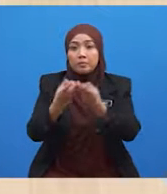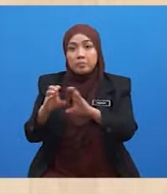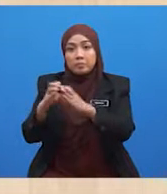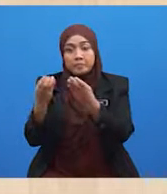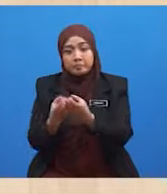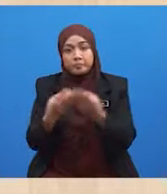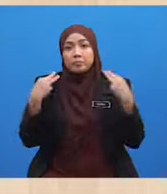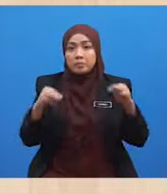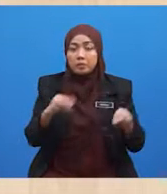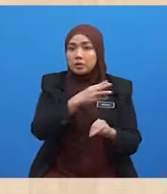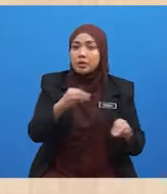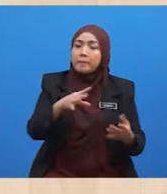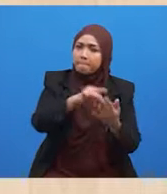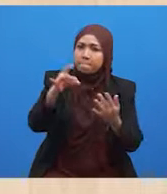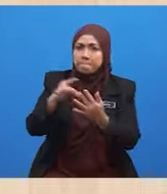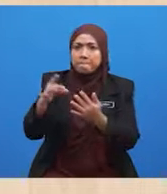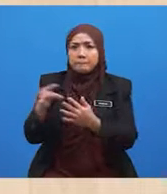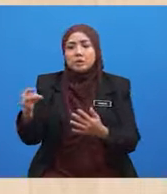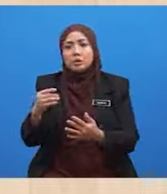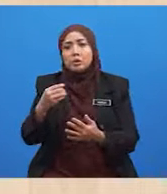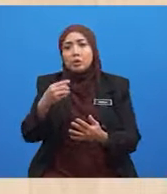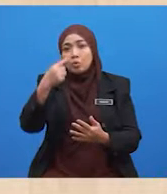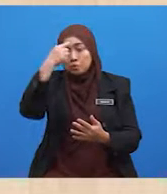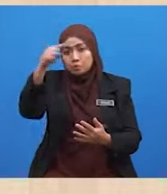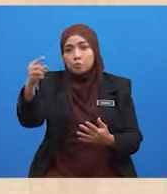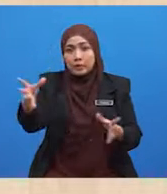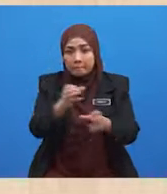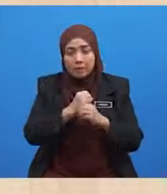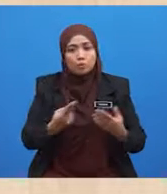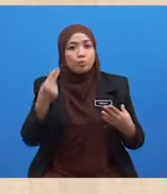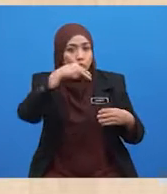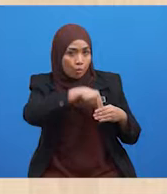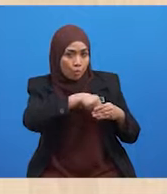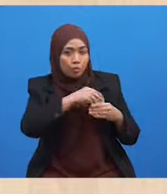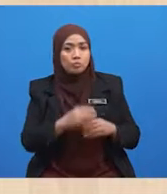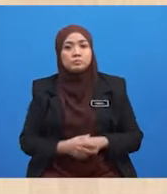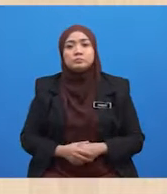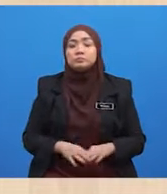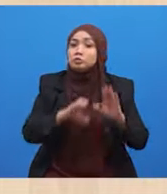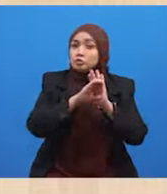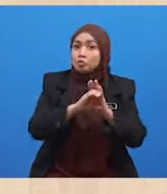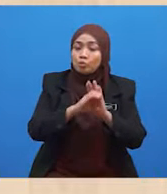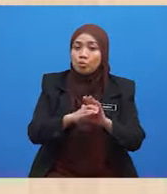segmen pasaran dan memilih segmen yang menjanjikan keuntungan contoh